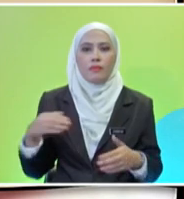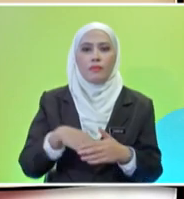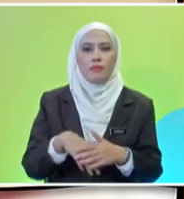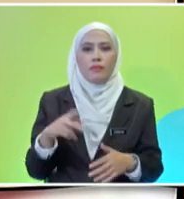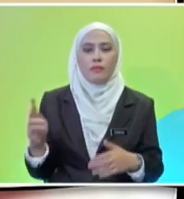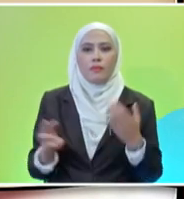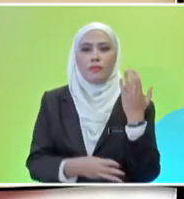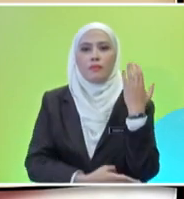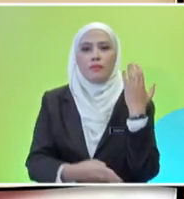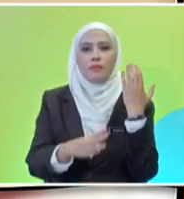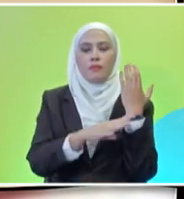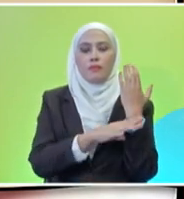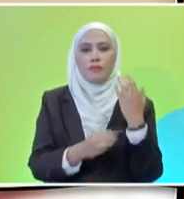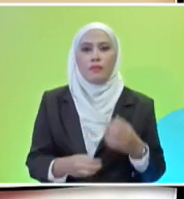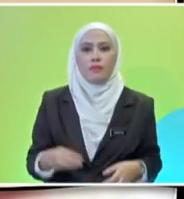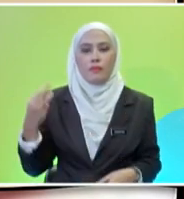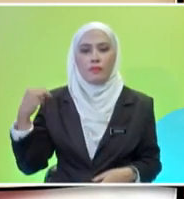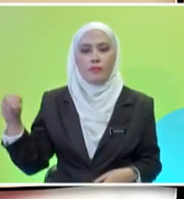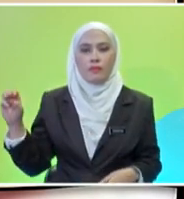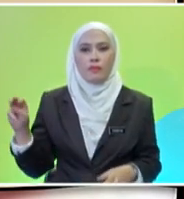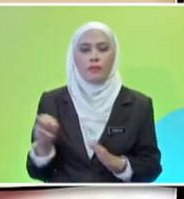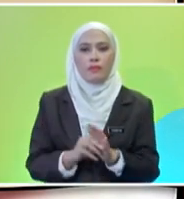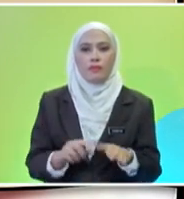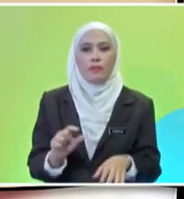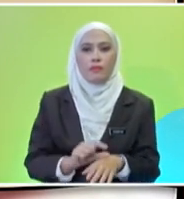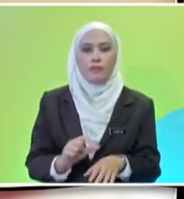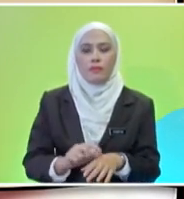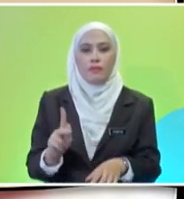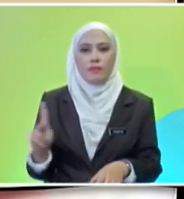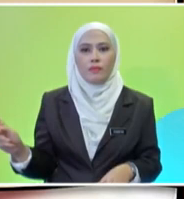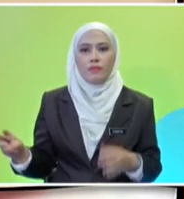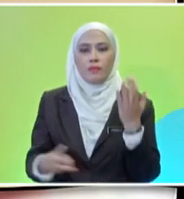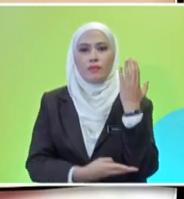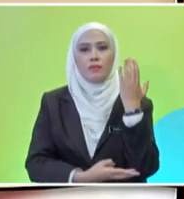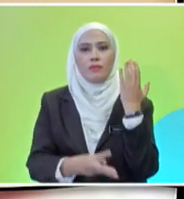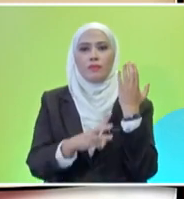wakil mereka menggunakan wakik untuk